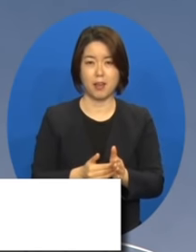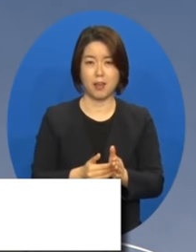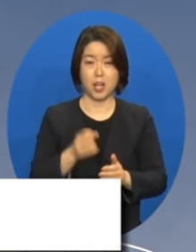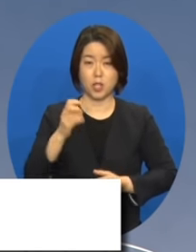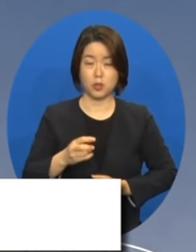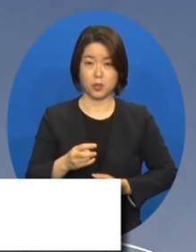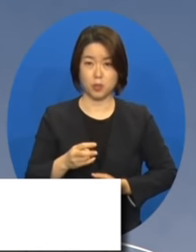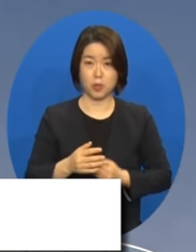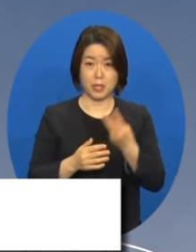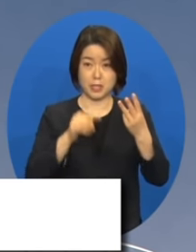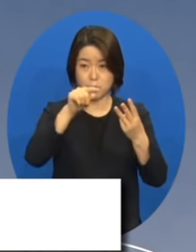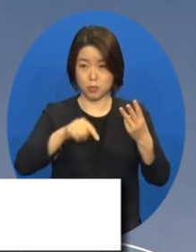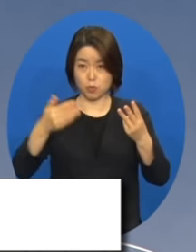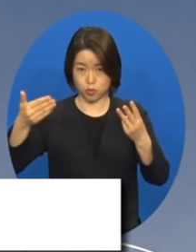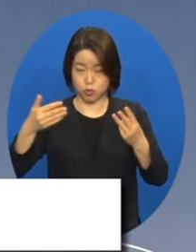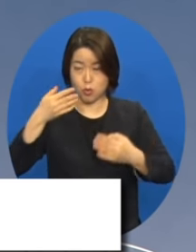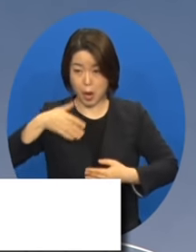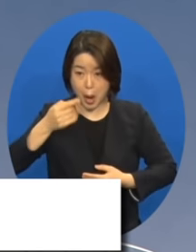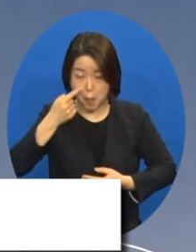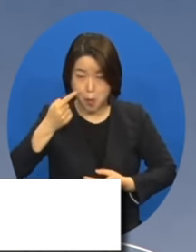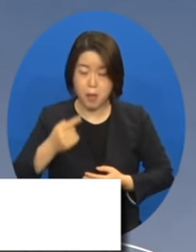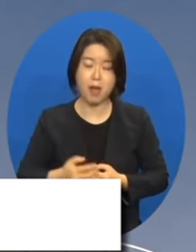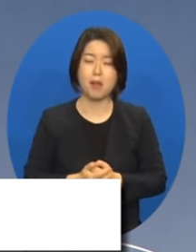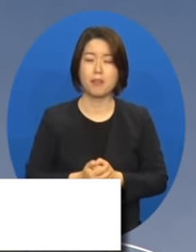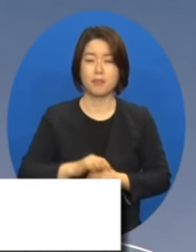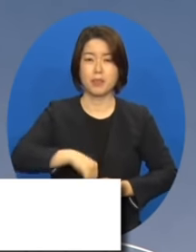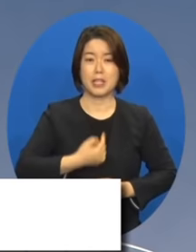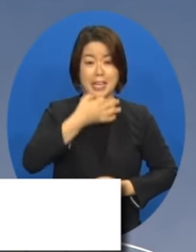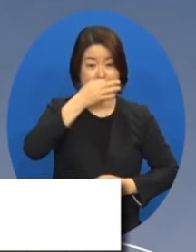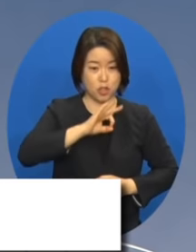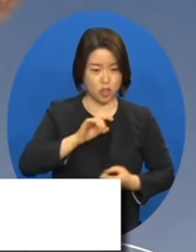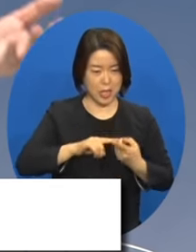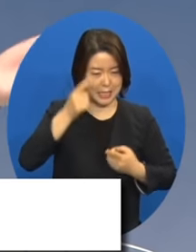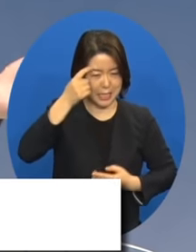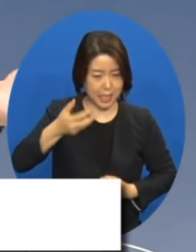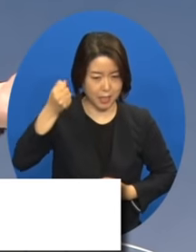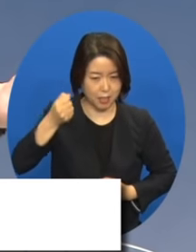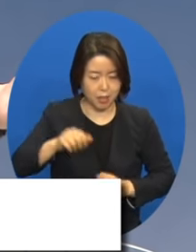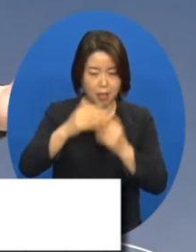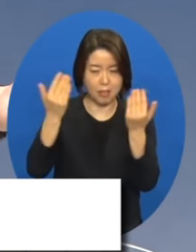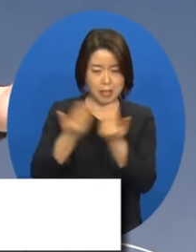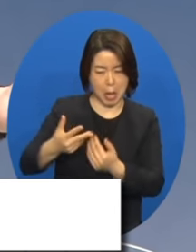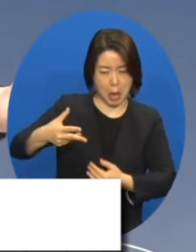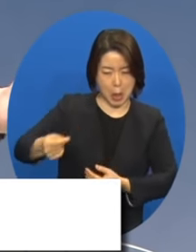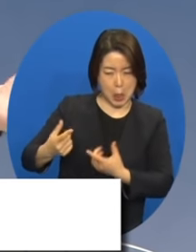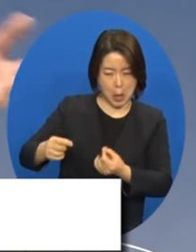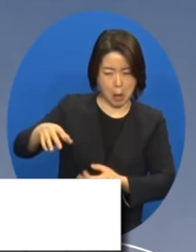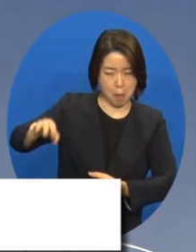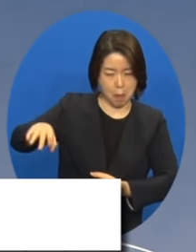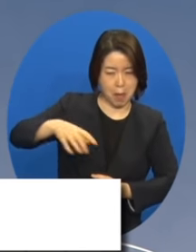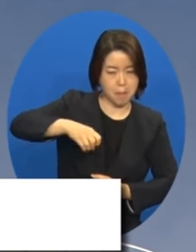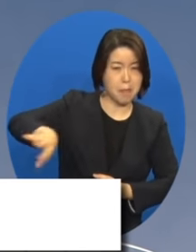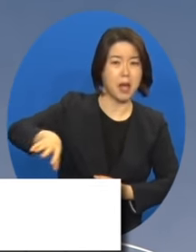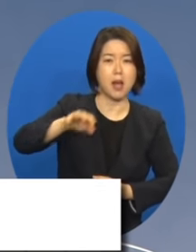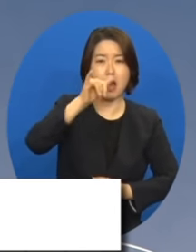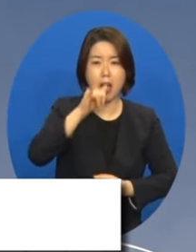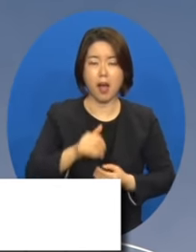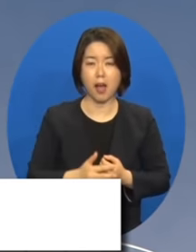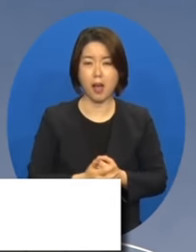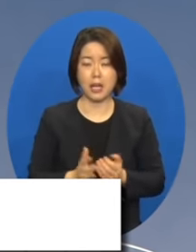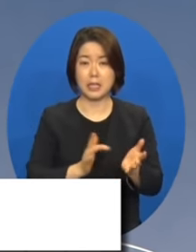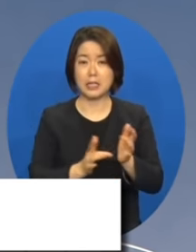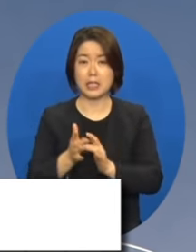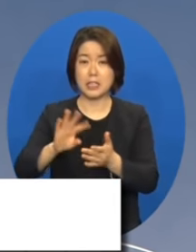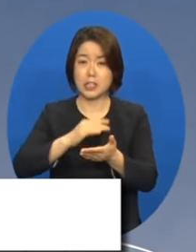구절에 가서는 그는 자기에게 유이가 던 것을 다 배설물 처럼 버렸다 그랬습니다 그것은 예수